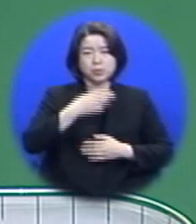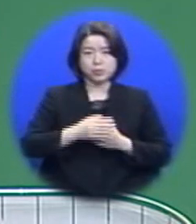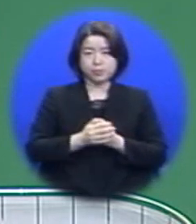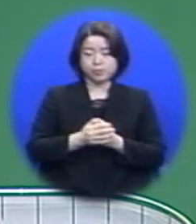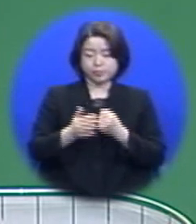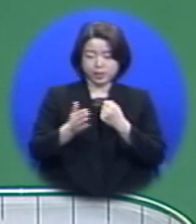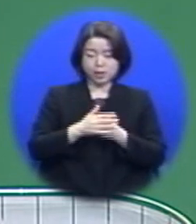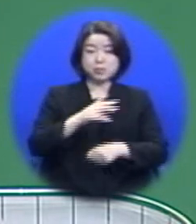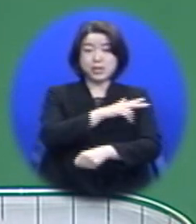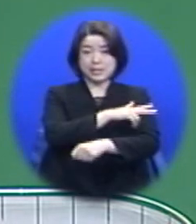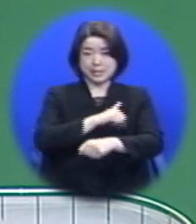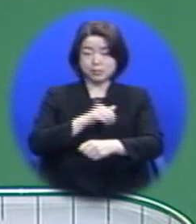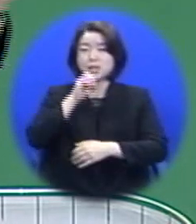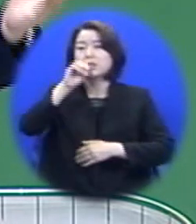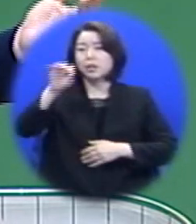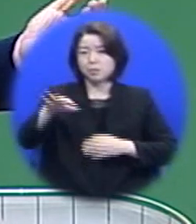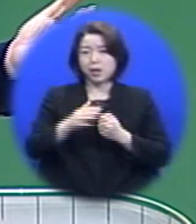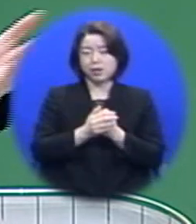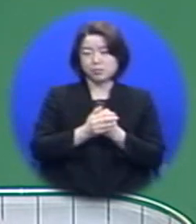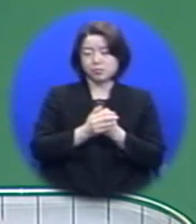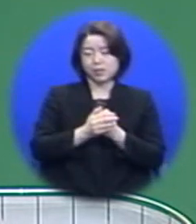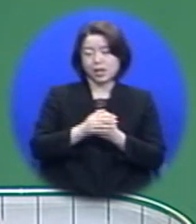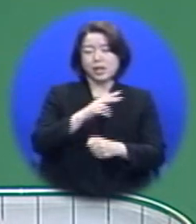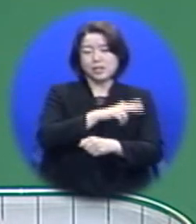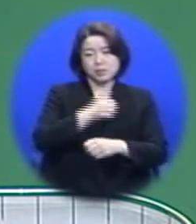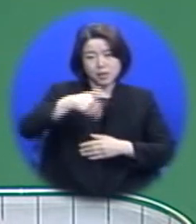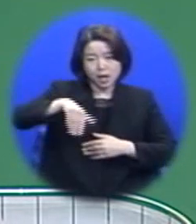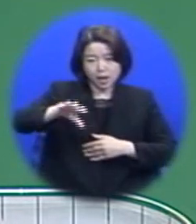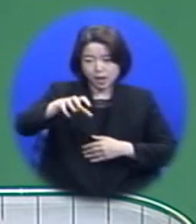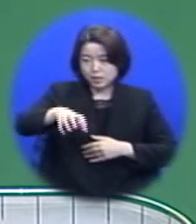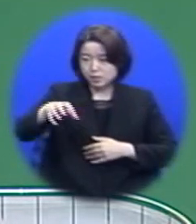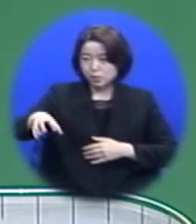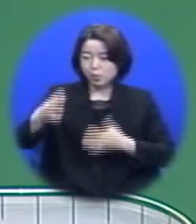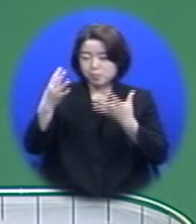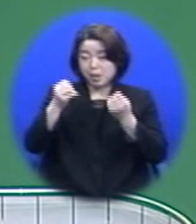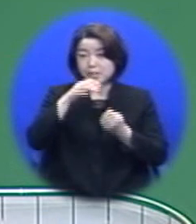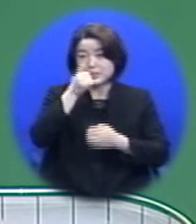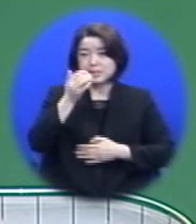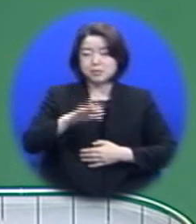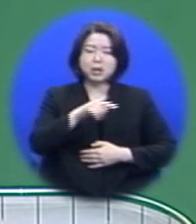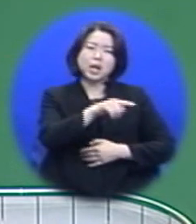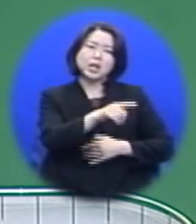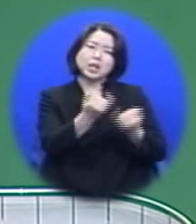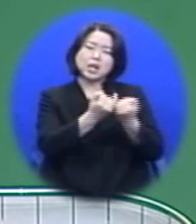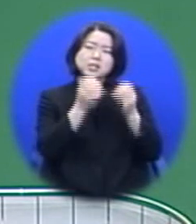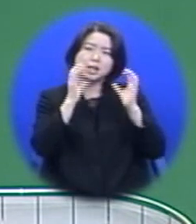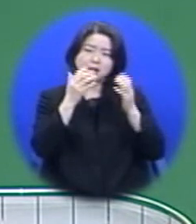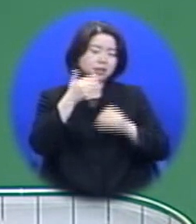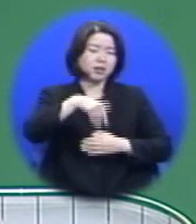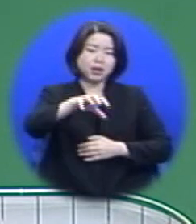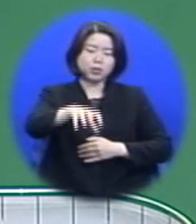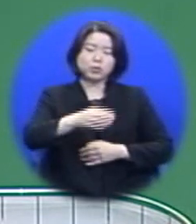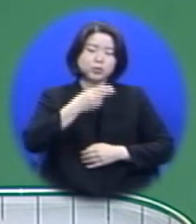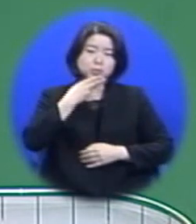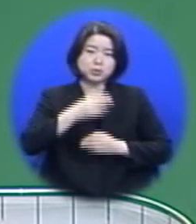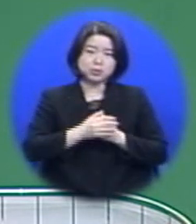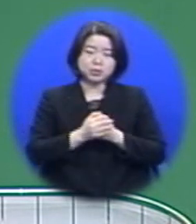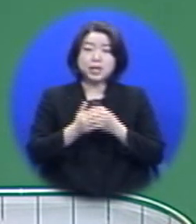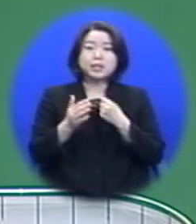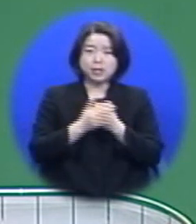집사님 집사님은 가실 교회가 많겠지만이 아이는 갈 데가 없습니다 저는이